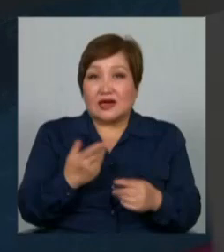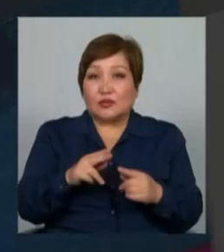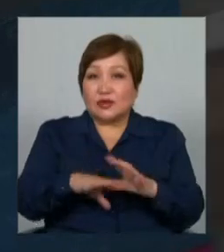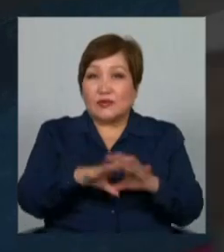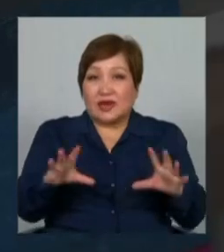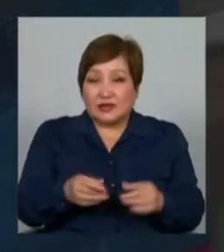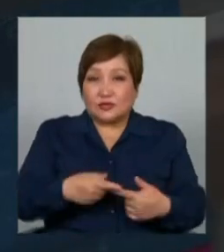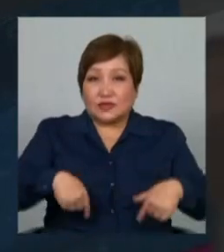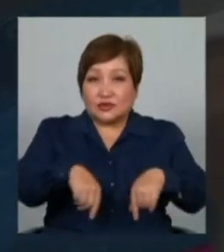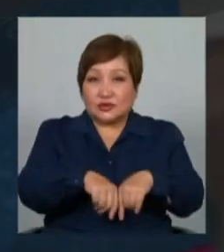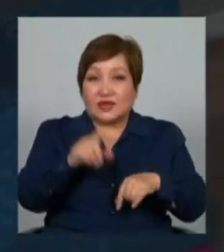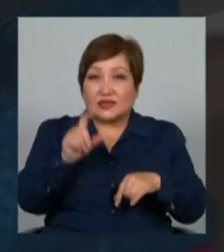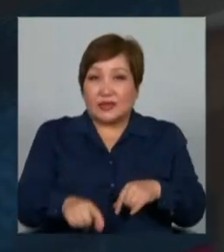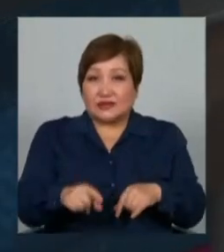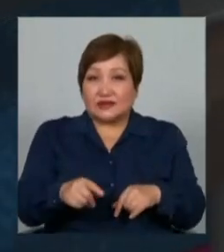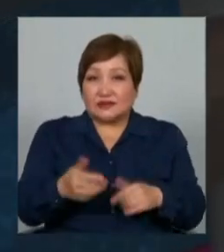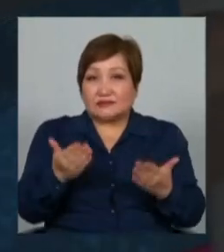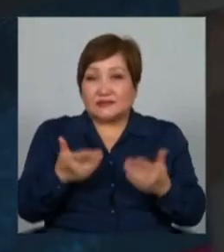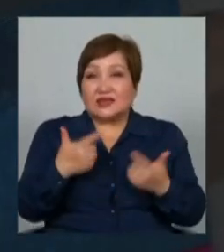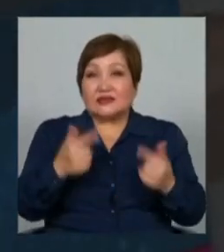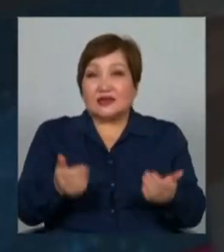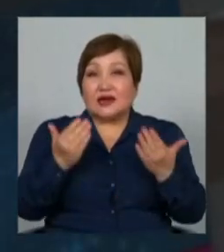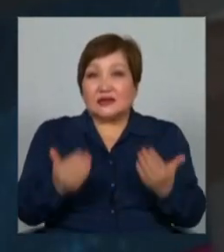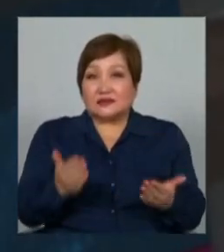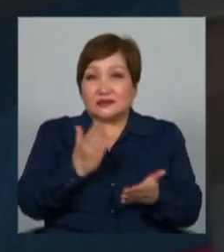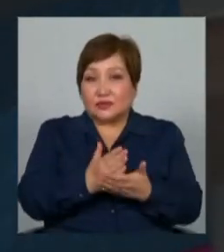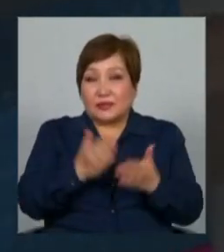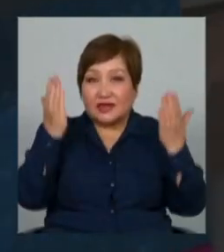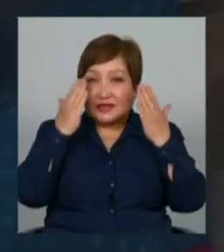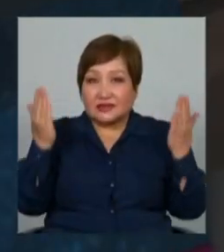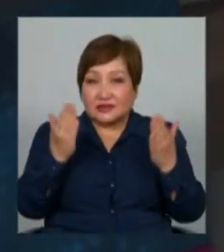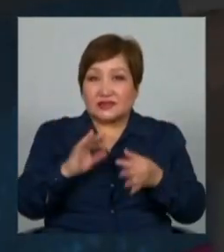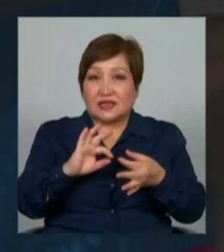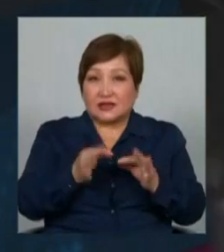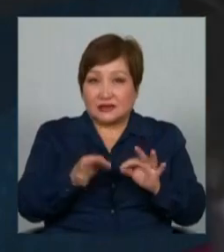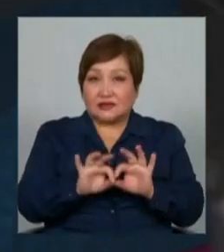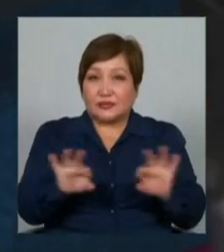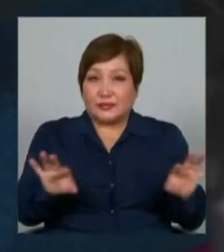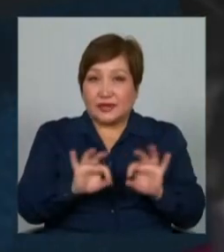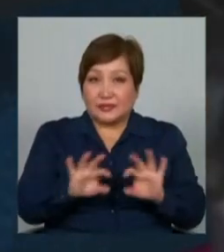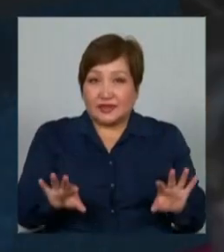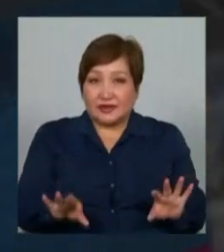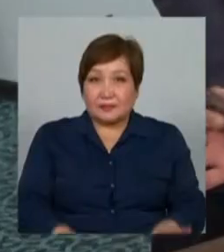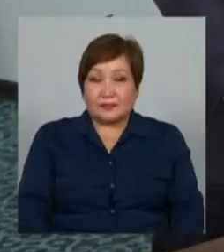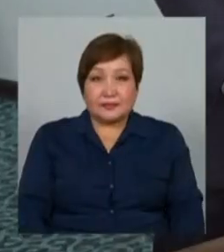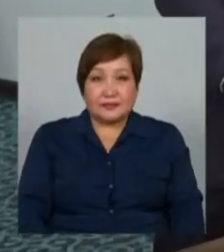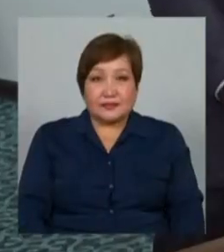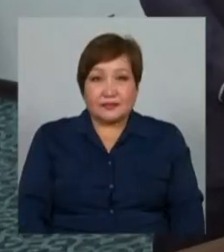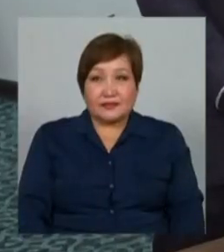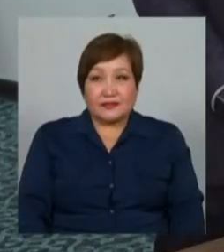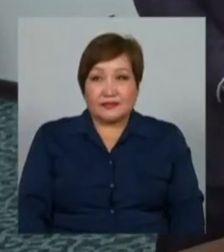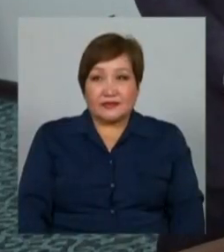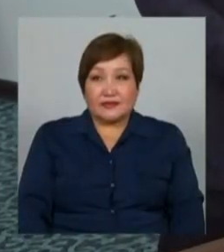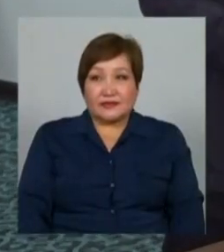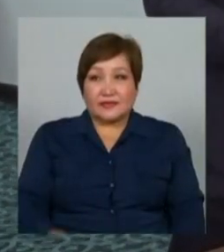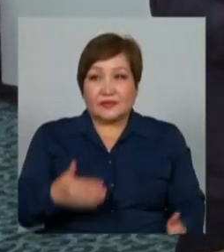ұйымдастырып жүрген азаматтың қазір қайда екені белгісіз. Жағдайдың мән жайын Наскен Еркін біліп келді. Привела к тому, что